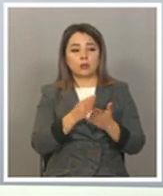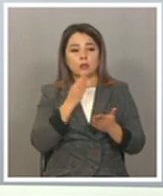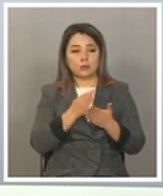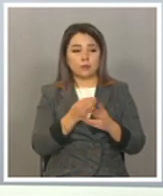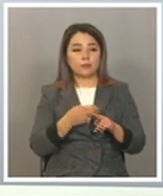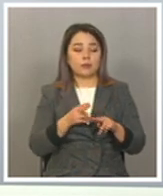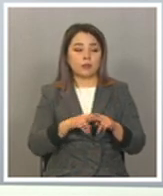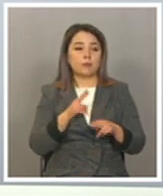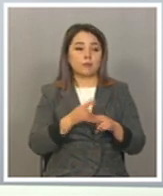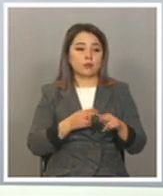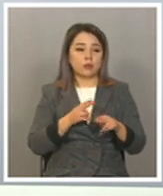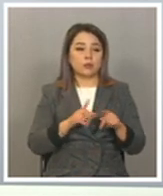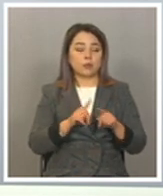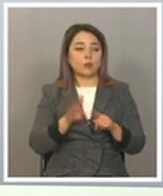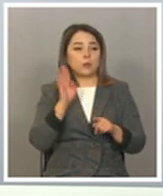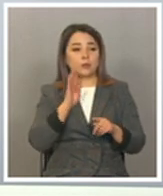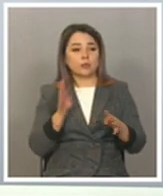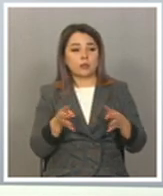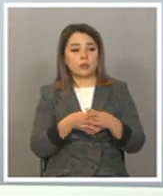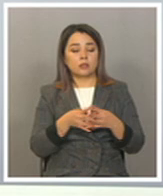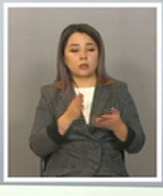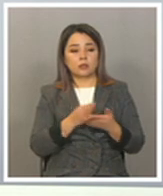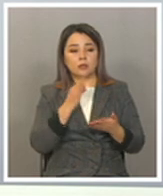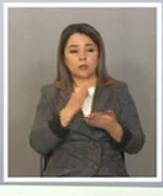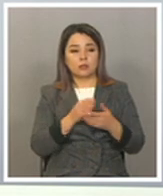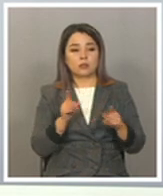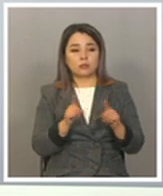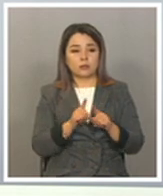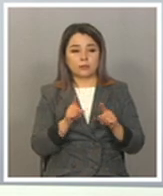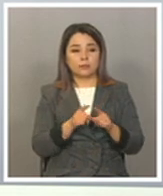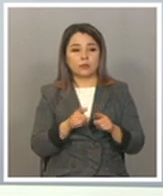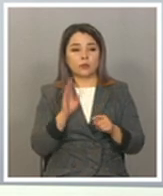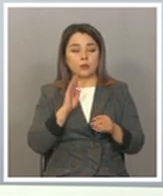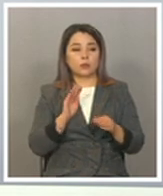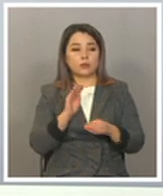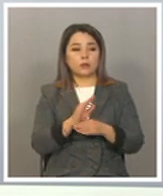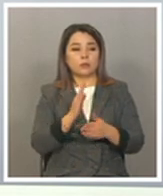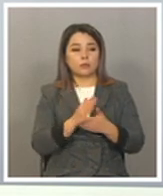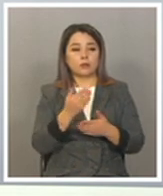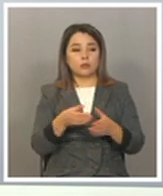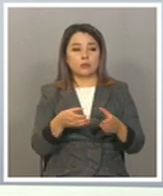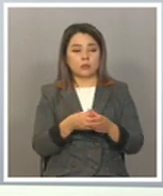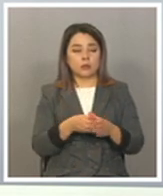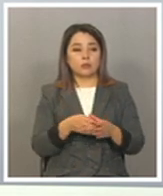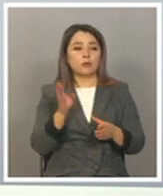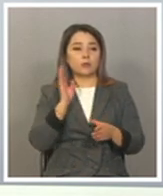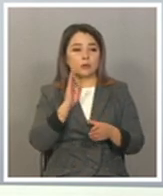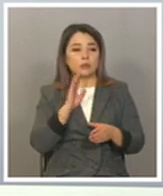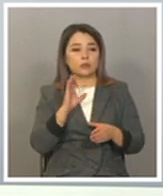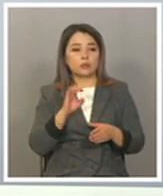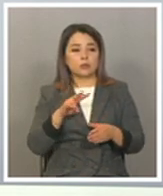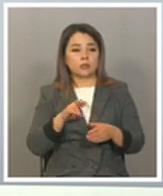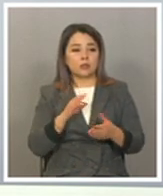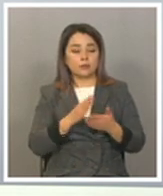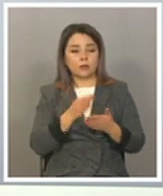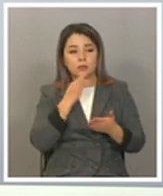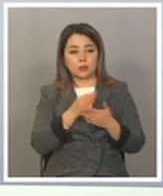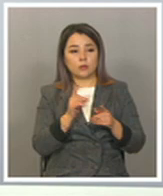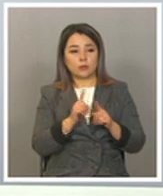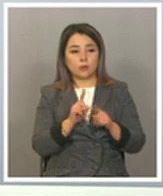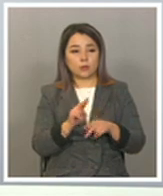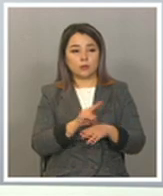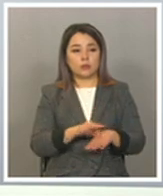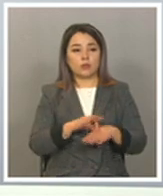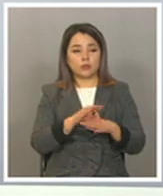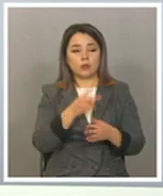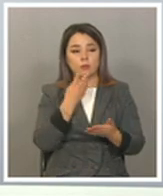металл мен су әрекеттескен кезде нәтижесінде сілті түзіледі. Яғни сілтілік металл мен су әрекеттескен кезде сілтінің түзілгенін байқау